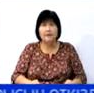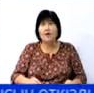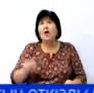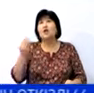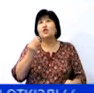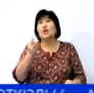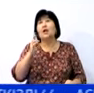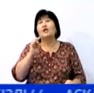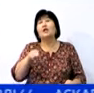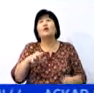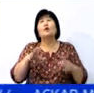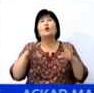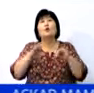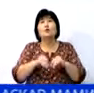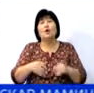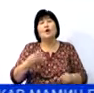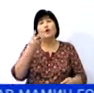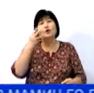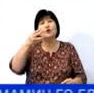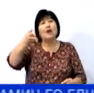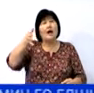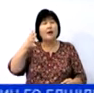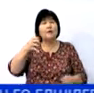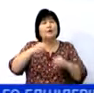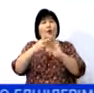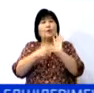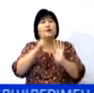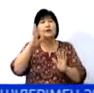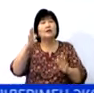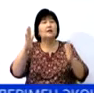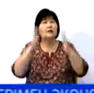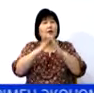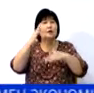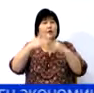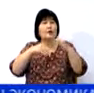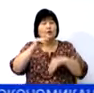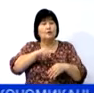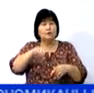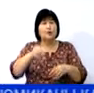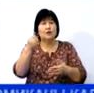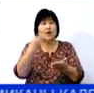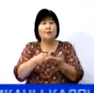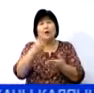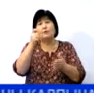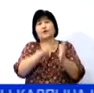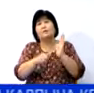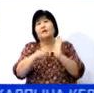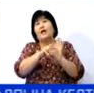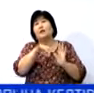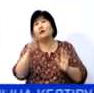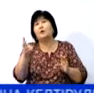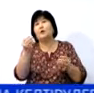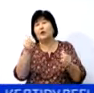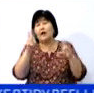Шиелі кенті үшін 3 қабатты 18 пәтерлі үй құрылысы жұмысын облыстық бюджеттен 176 миллион теңгеге қаржы